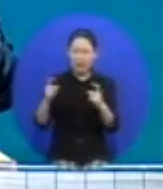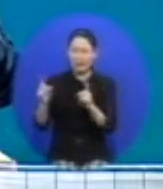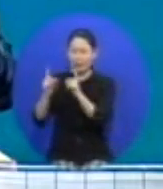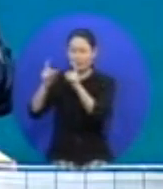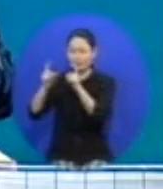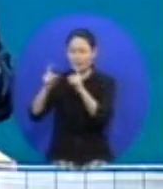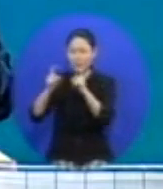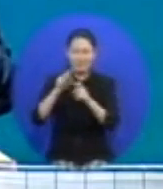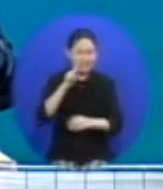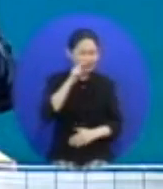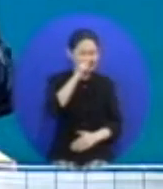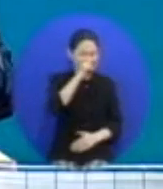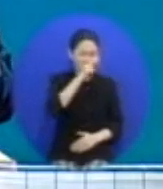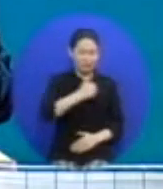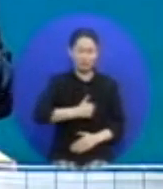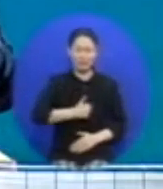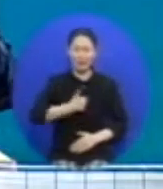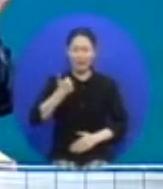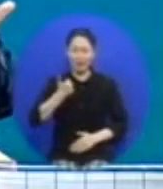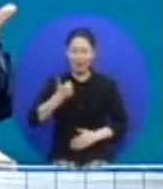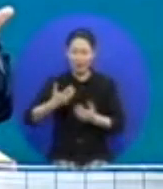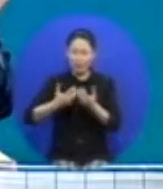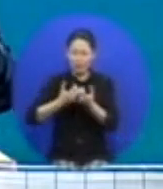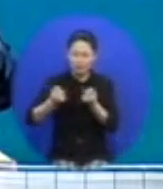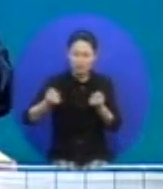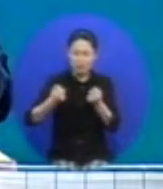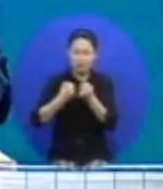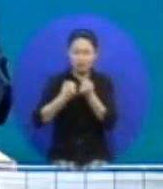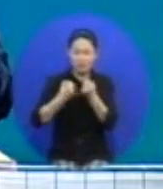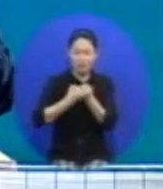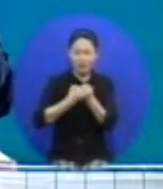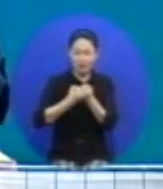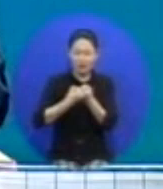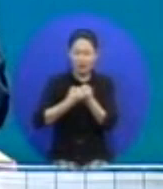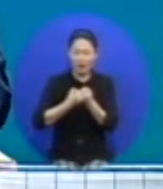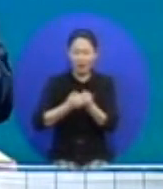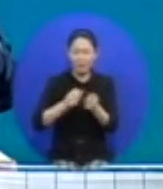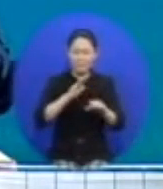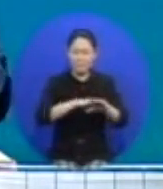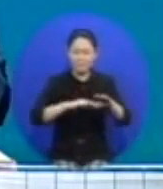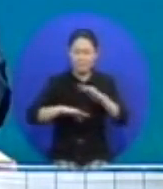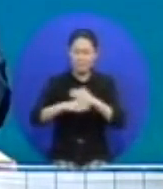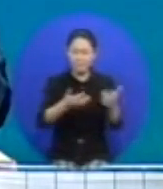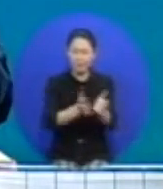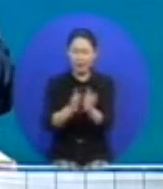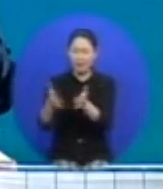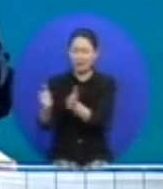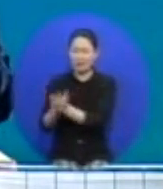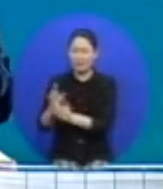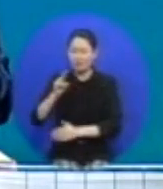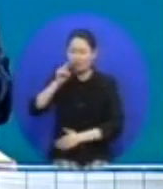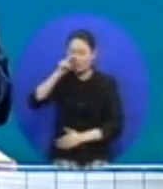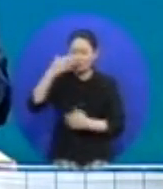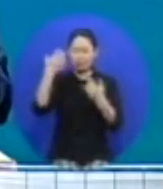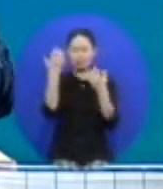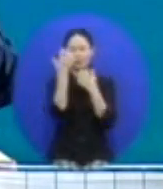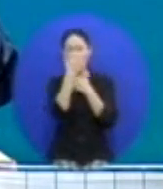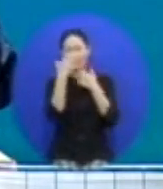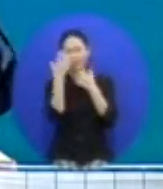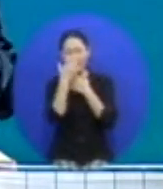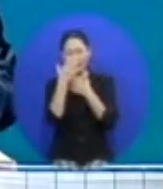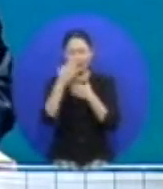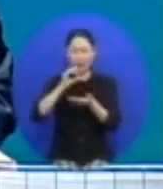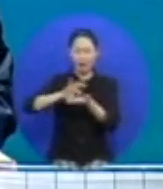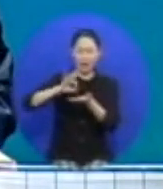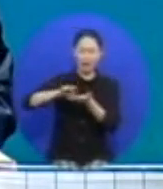일 시 기 분 냄 분쟁 분열 타당 질투 숨 취함 흥청망청